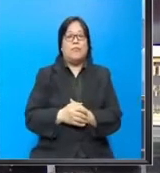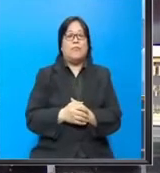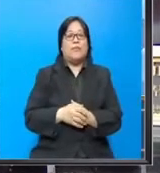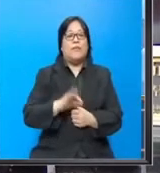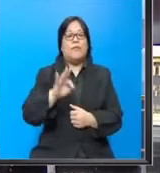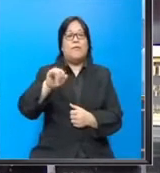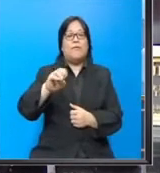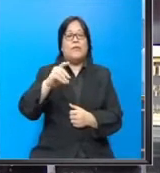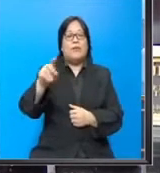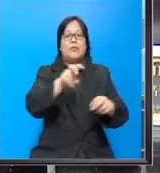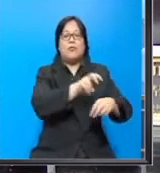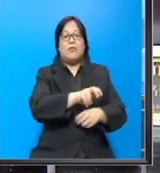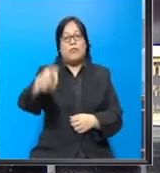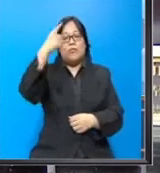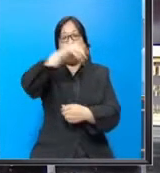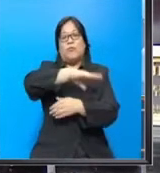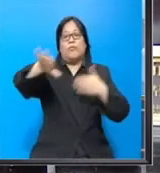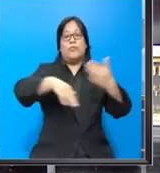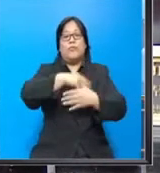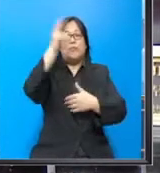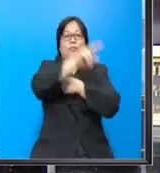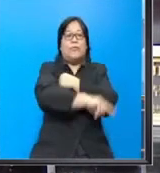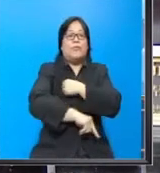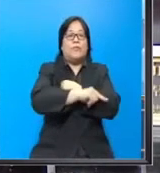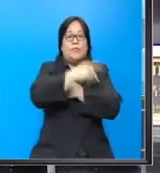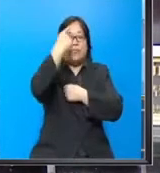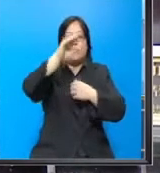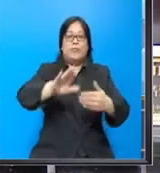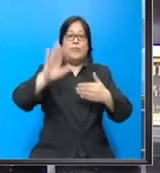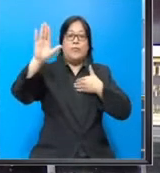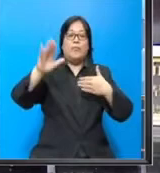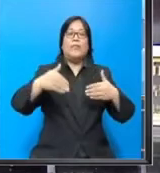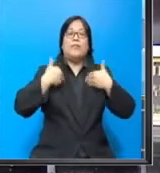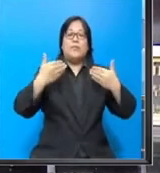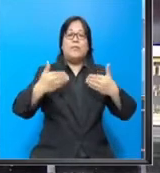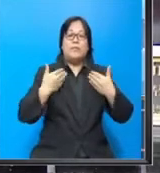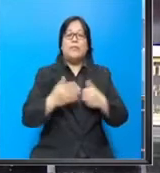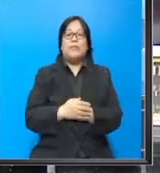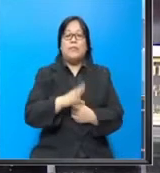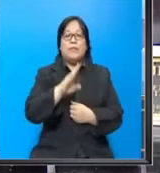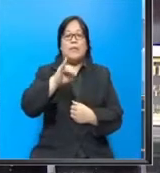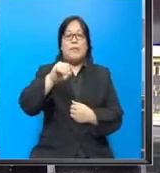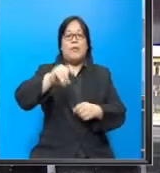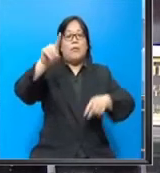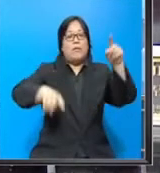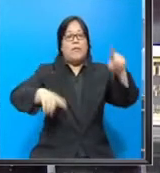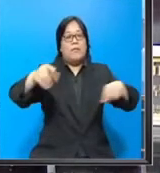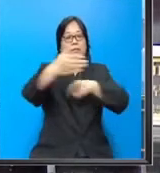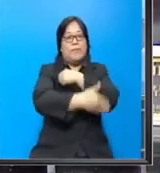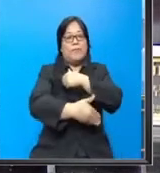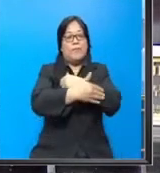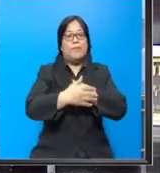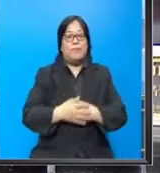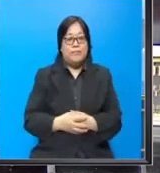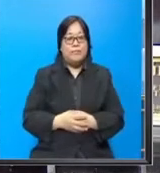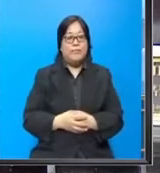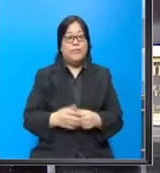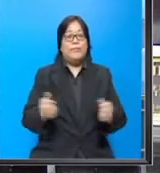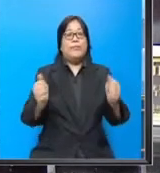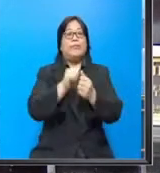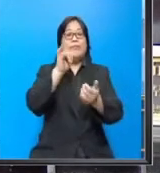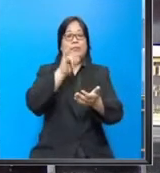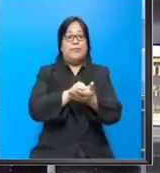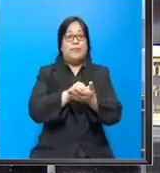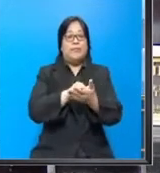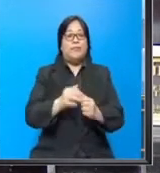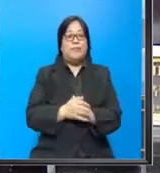fiskal transfer terbagi semua kerajaan lebih bagi menjamin kelestarian by double Siti Hai hubungan dengan itu